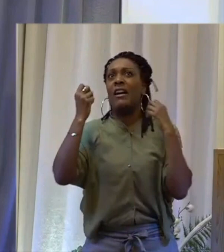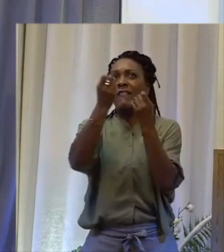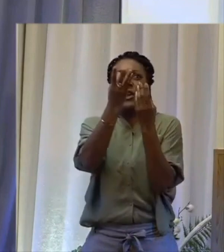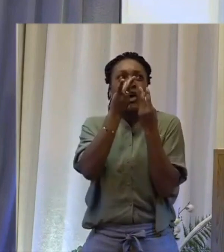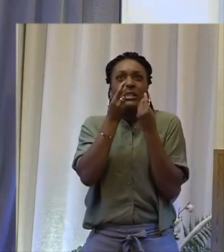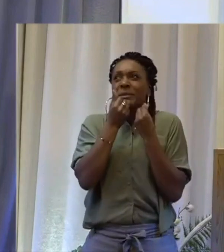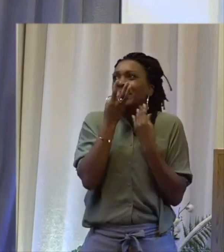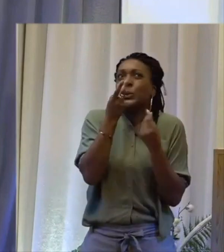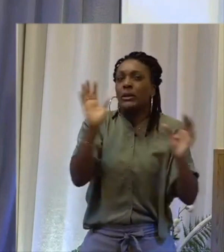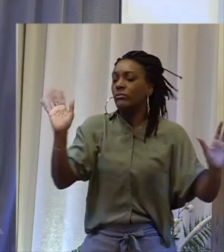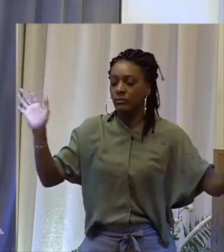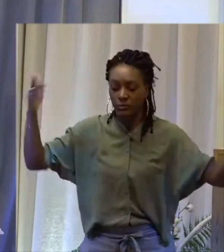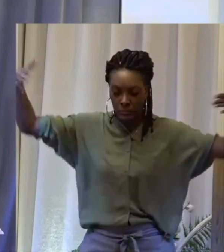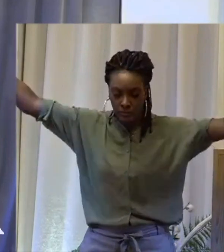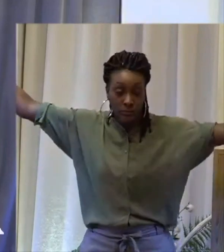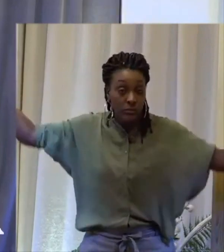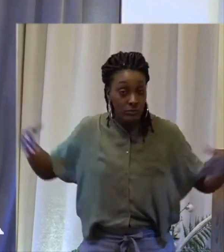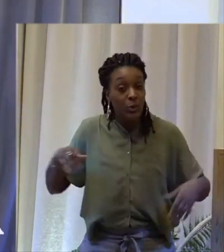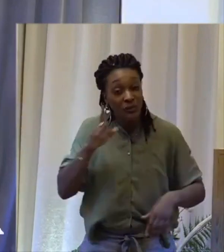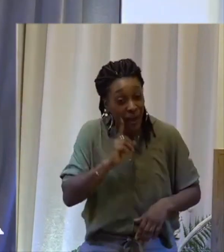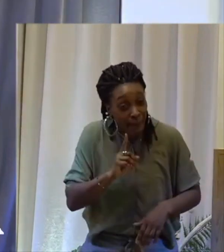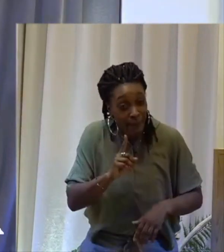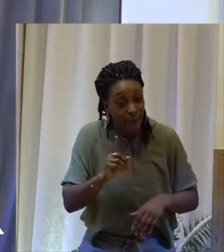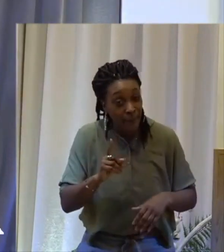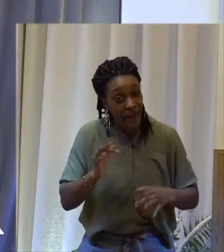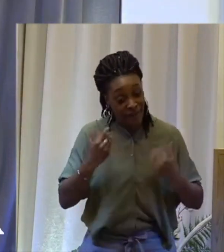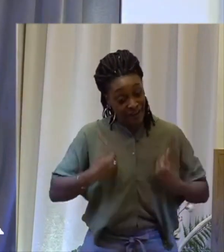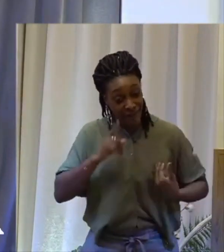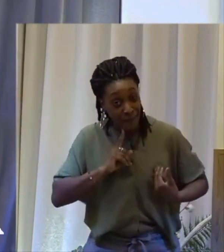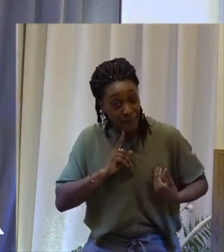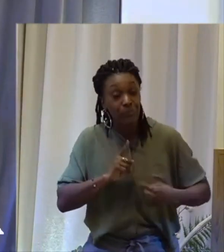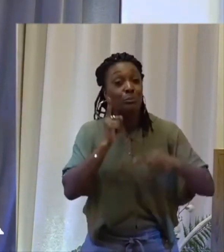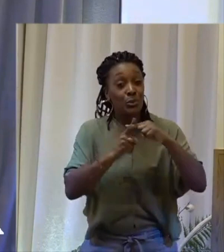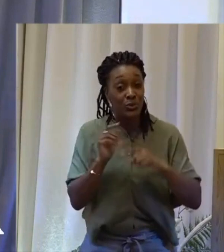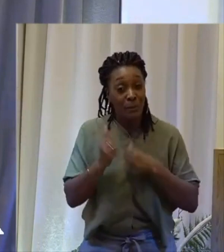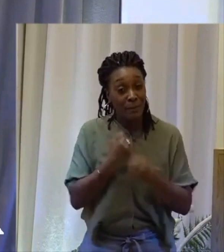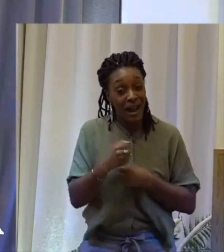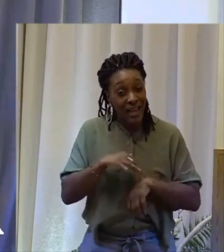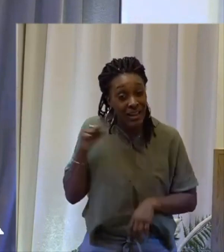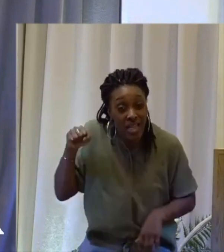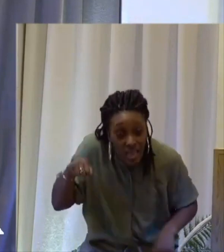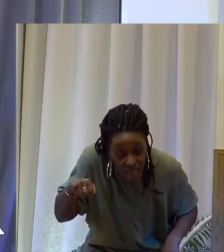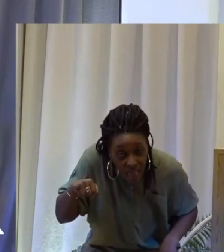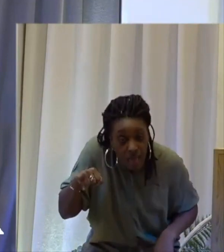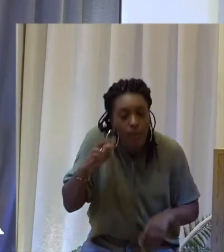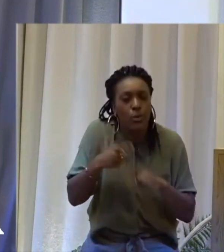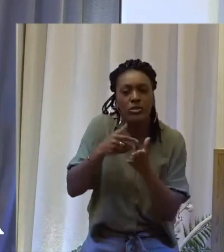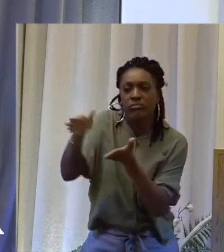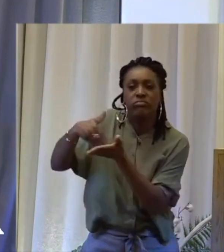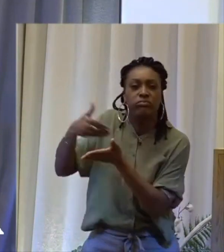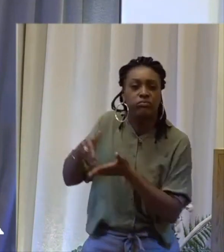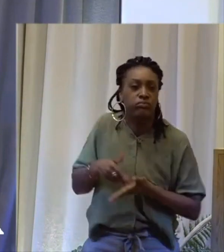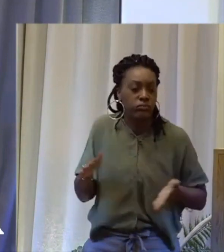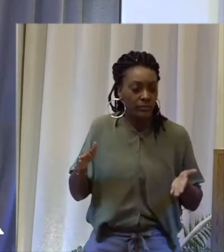tête. Cette femme-là, déjà affligée, maintenant est secouée par le fait que les regards